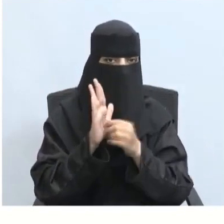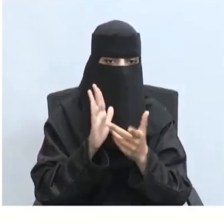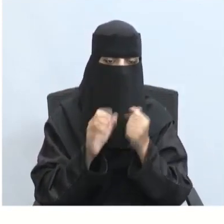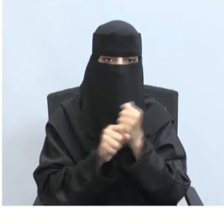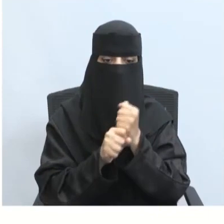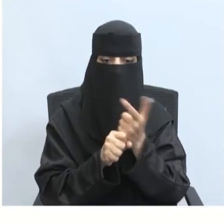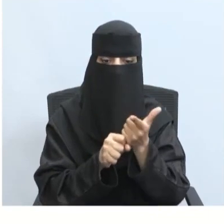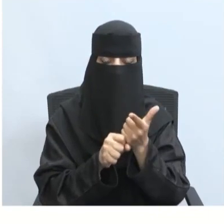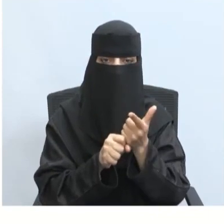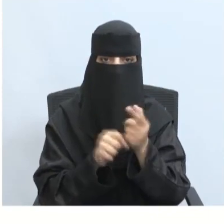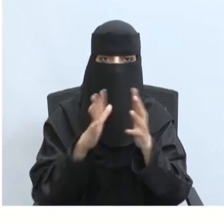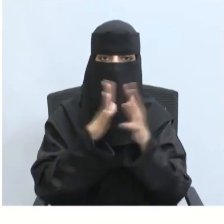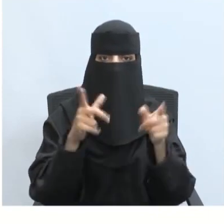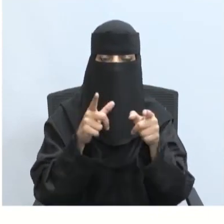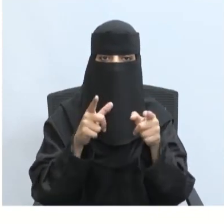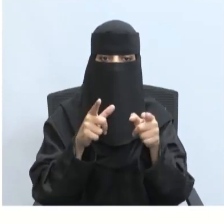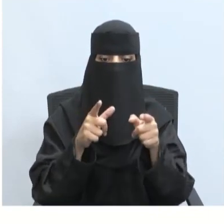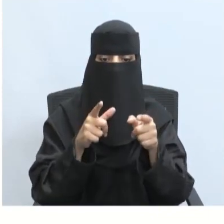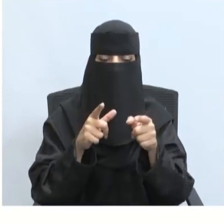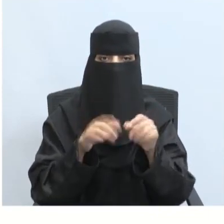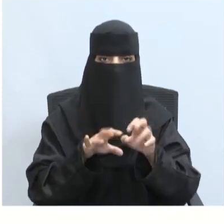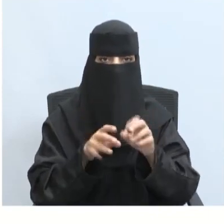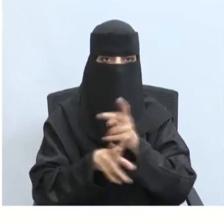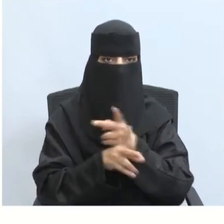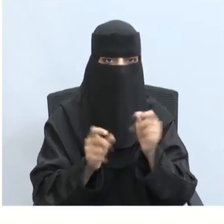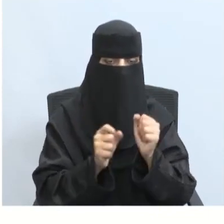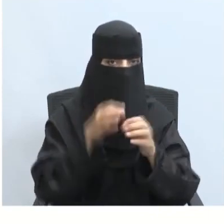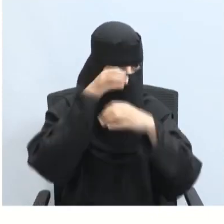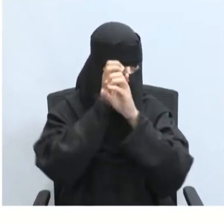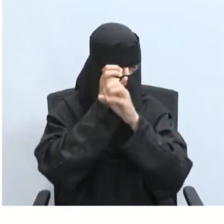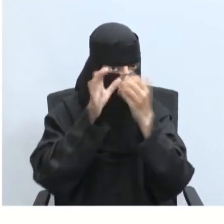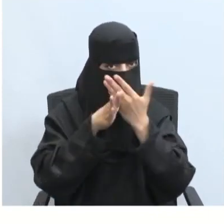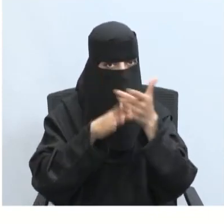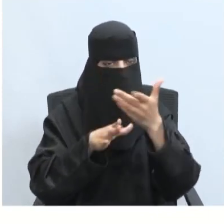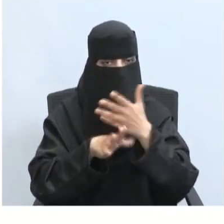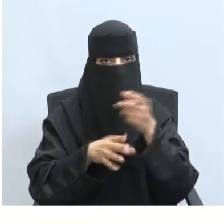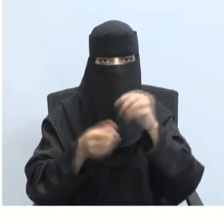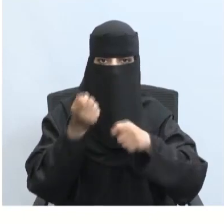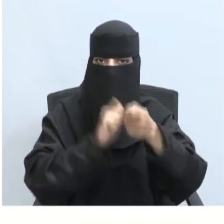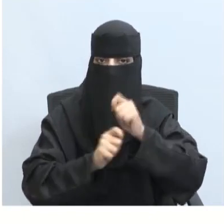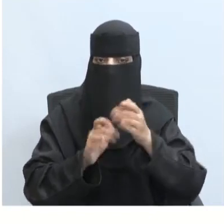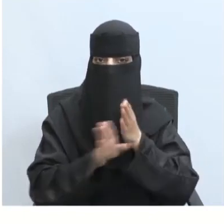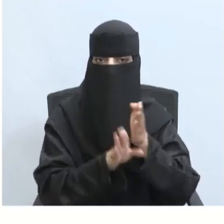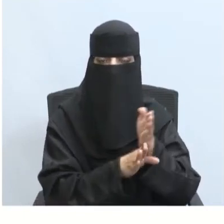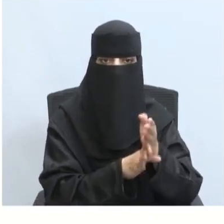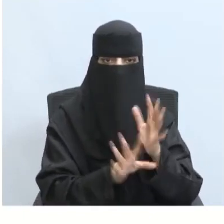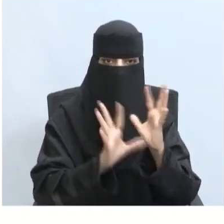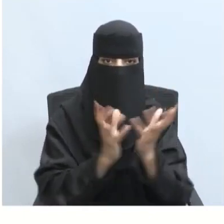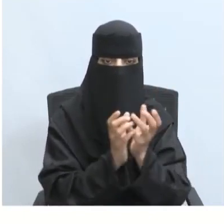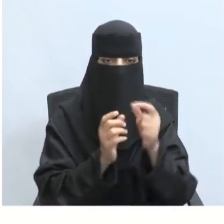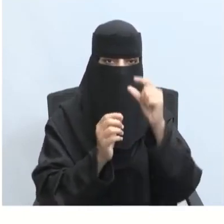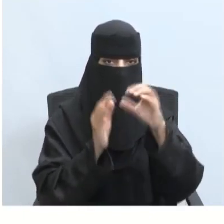نعم تستخدم في اغلب العالات البصريه وتستخدم ايضا في حالات عديده مجموعه من